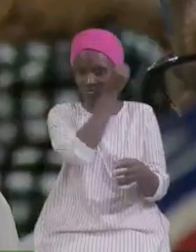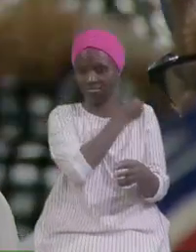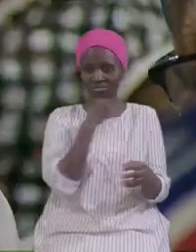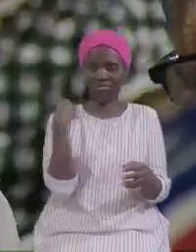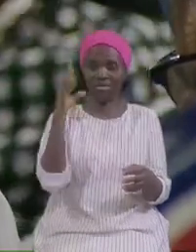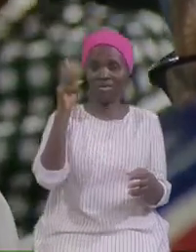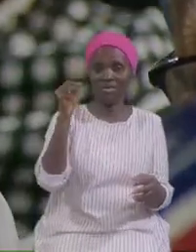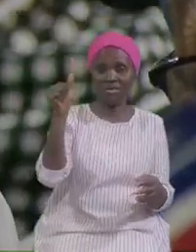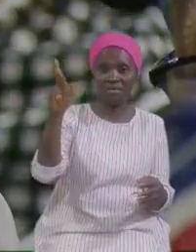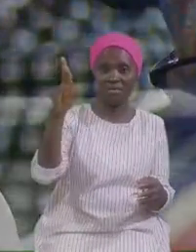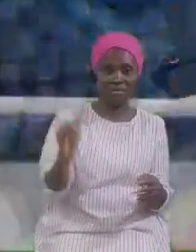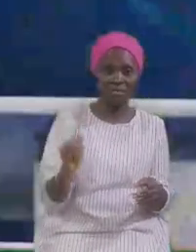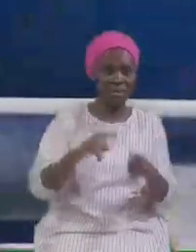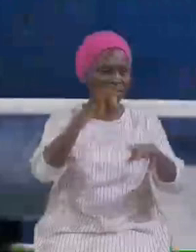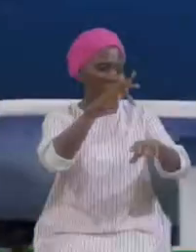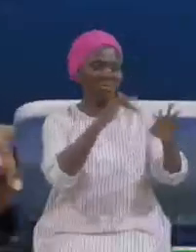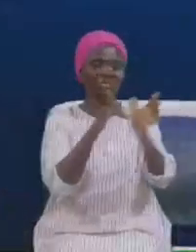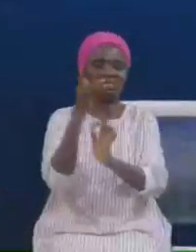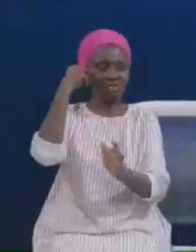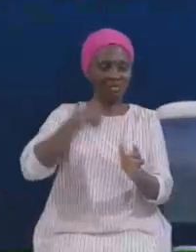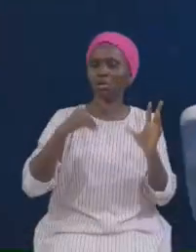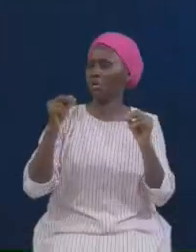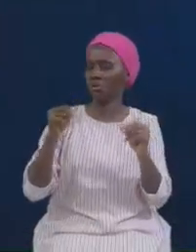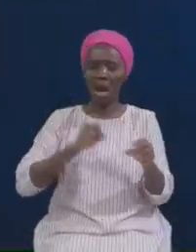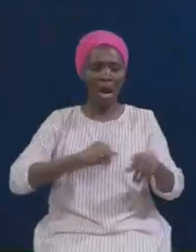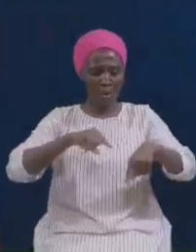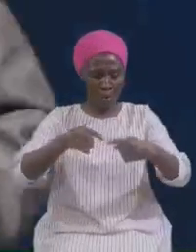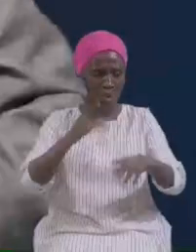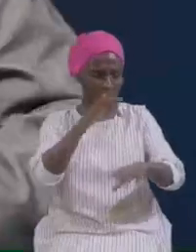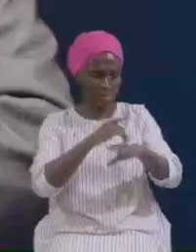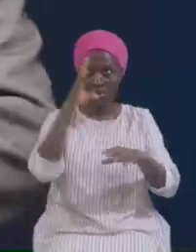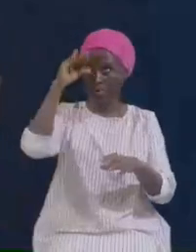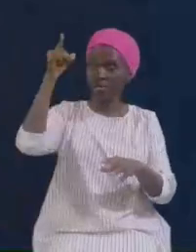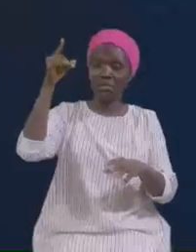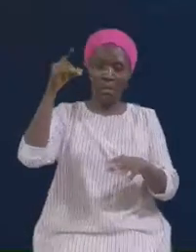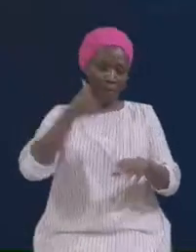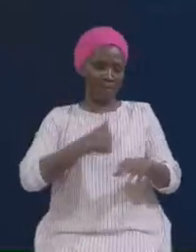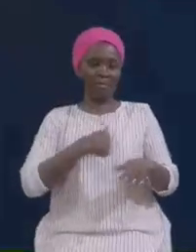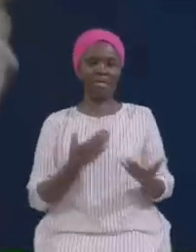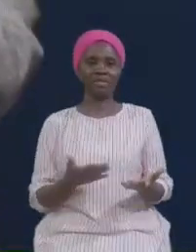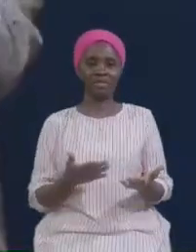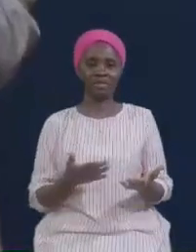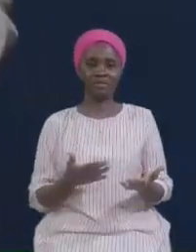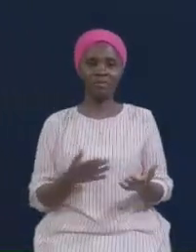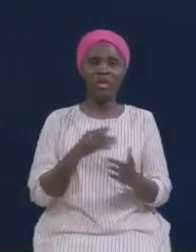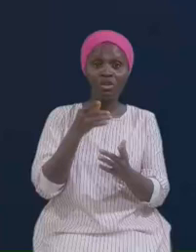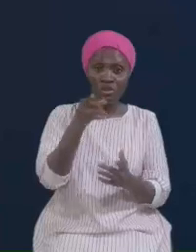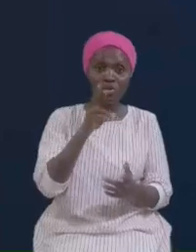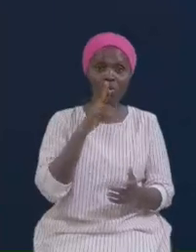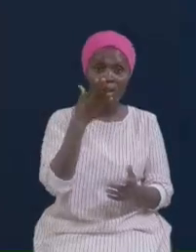pas envoyer quelqu'un pour dire, va toucher Jésus pour moi. Je vais toucher Jésus moi-même. Là où tu